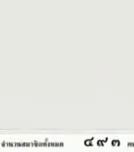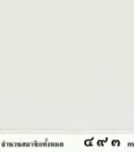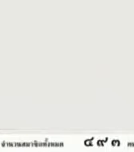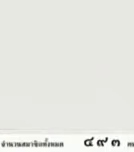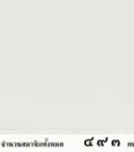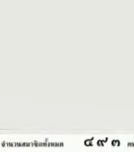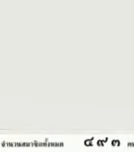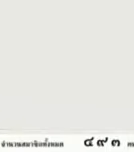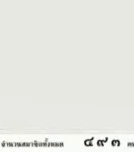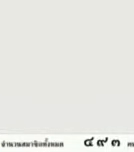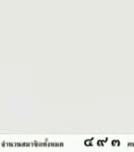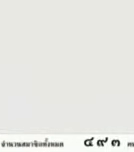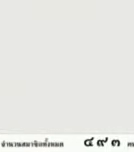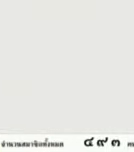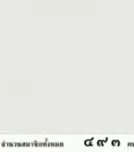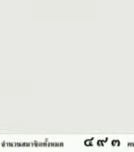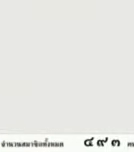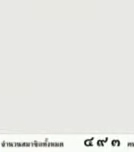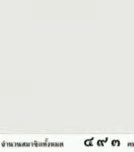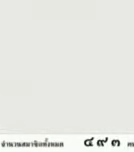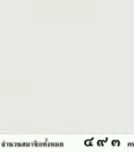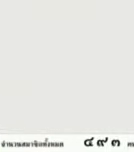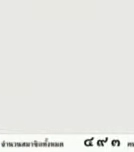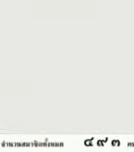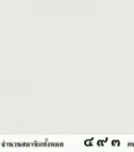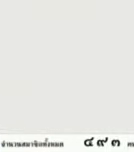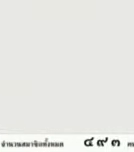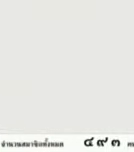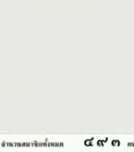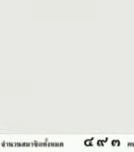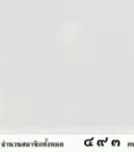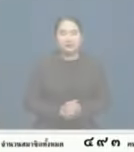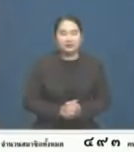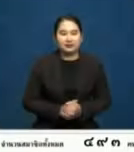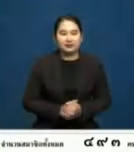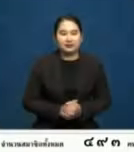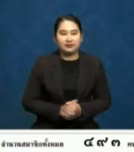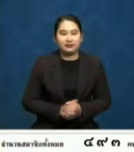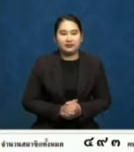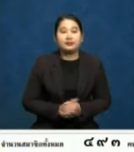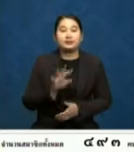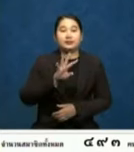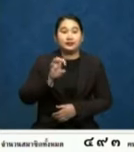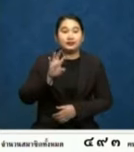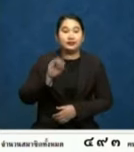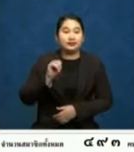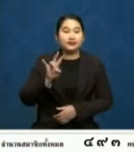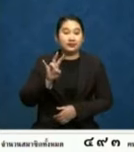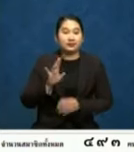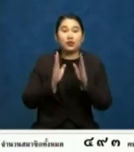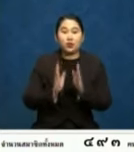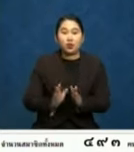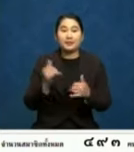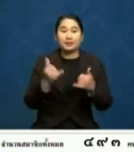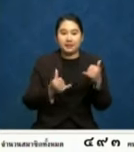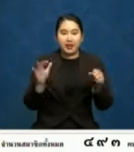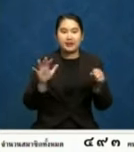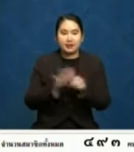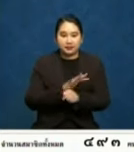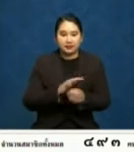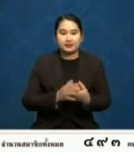ครับมีผู้เข้าร่วมประชุม 446 + 1เป็น447ท่านนะครับครบองค์ประชุม